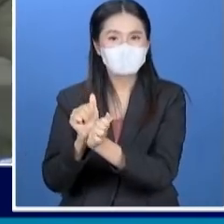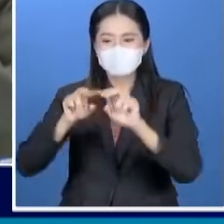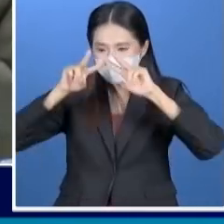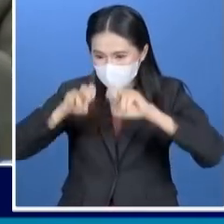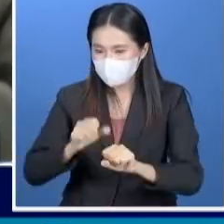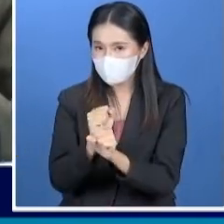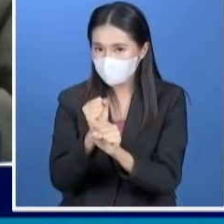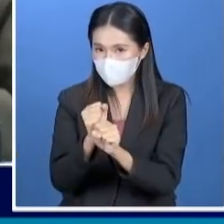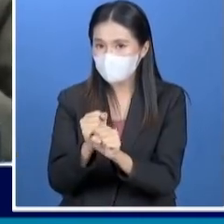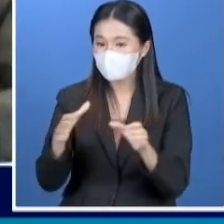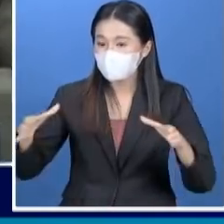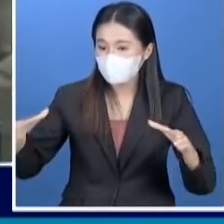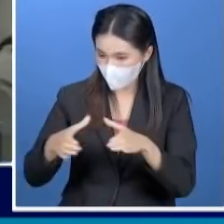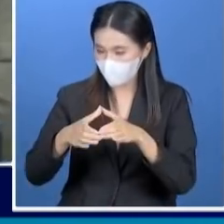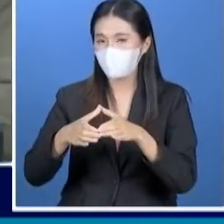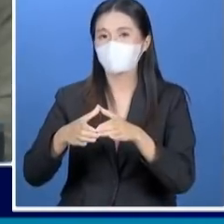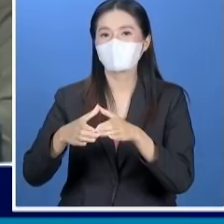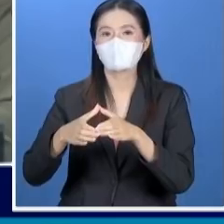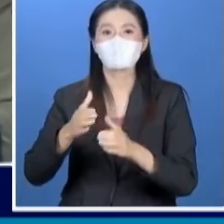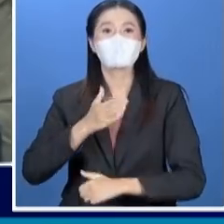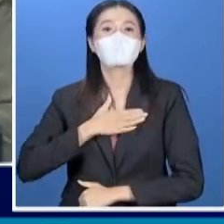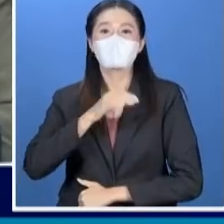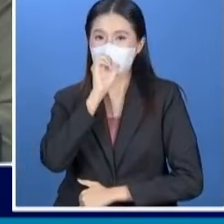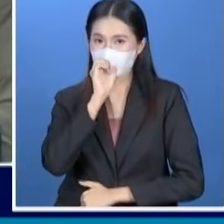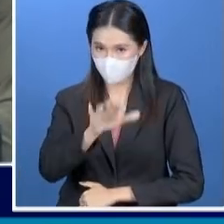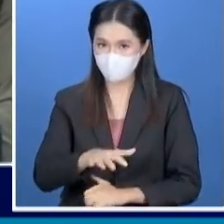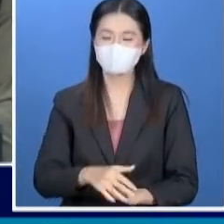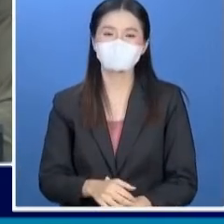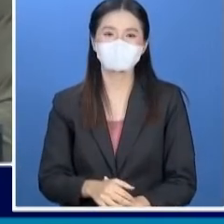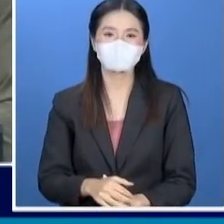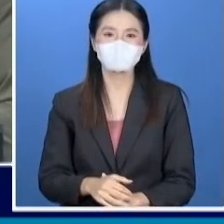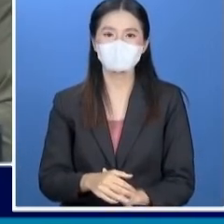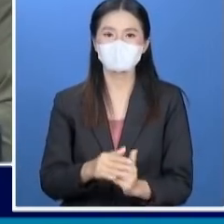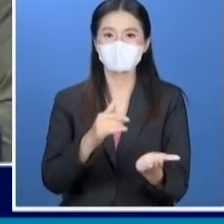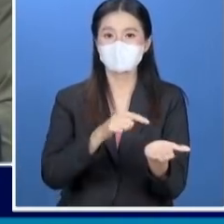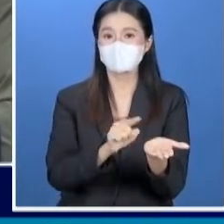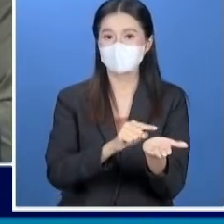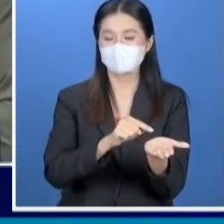บสวนเราทำงานกันเป็นคณะนะครับแต่ผมกราบเรียนอย่างนี้ว่าการตก